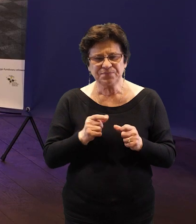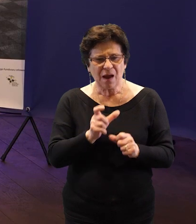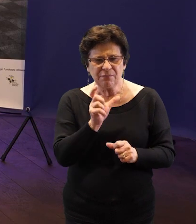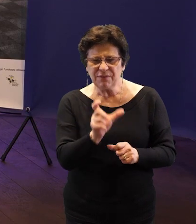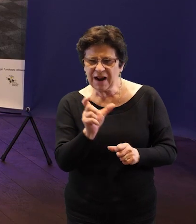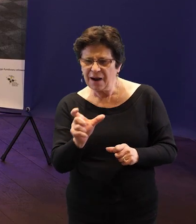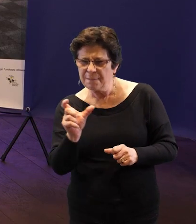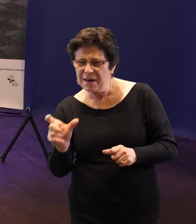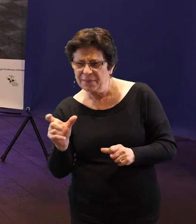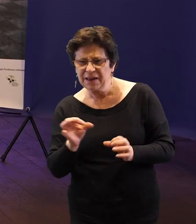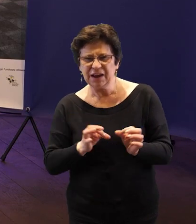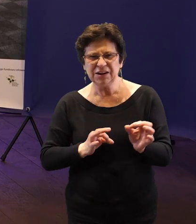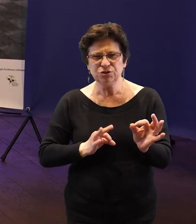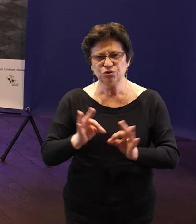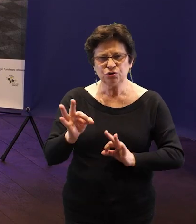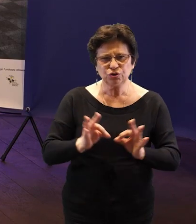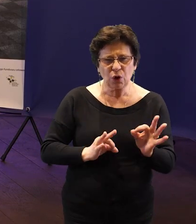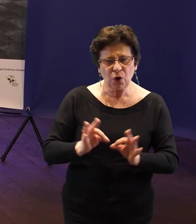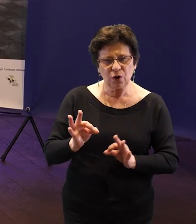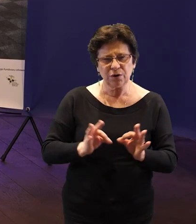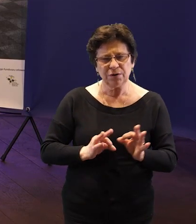śledztw, niektóre historie.